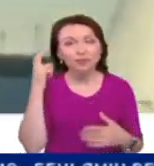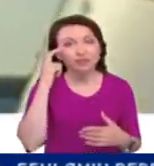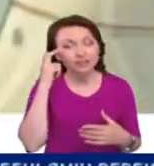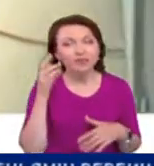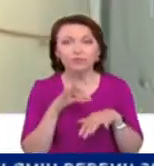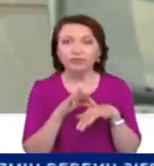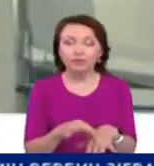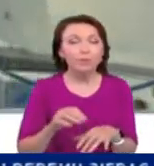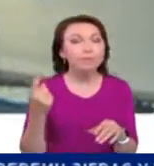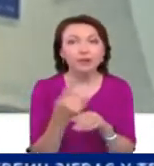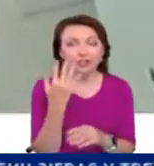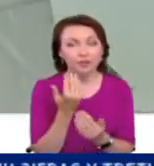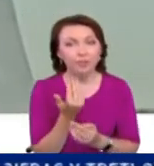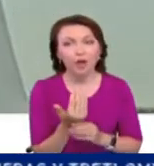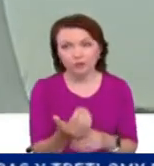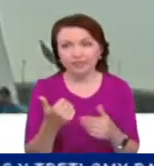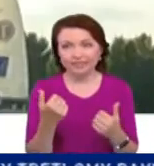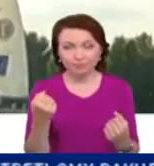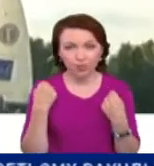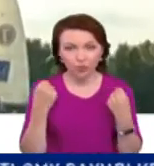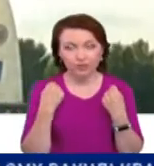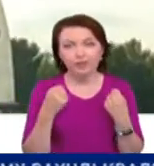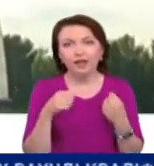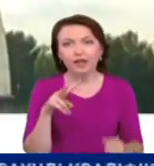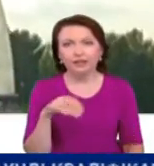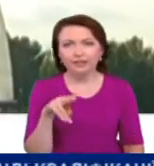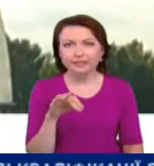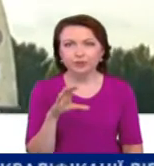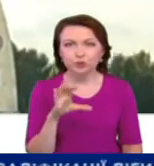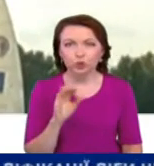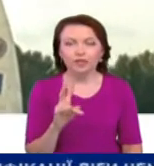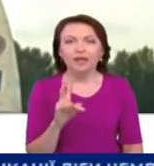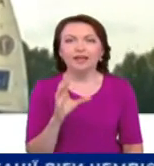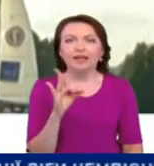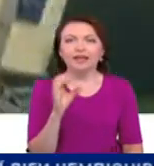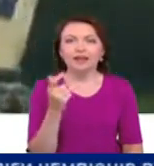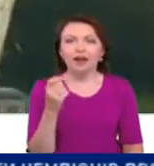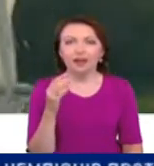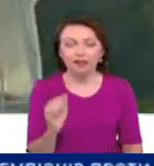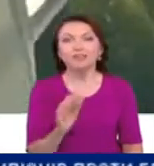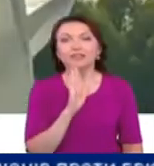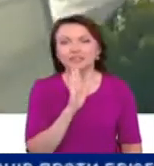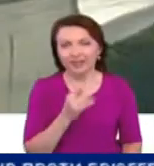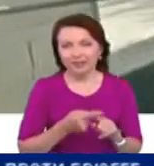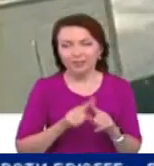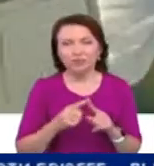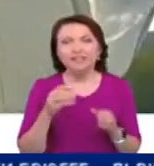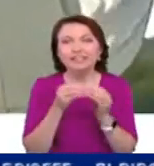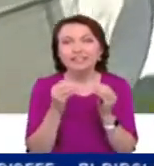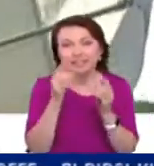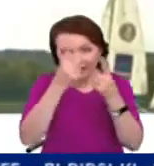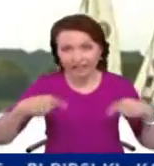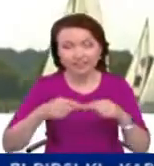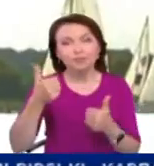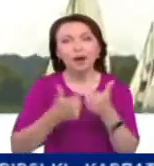історію українського парусного спорту «Ladies Only International Regatta». Дівчата з 10 країн змагатимуться на яхтах